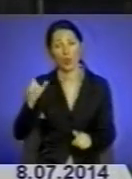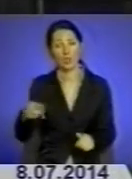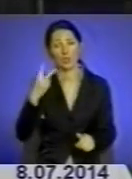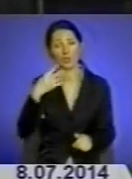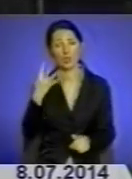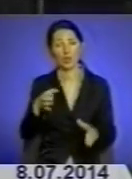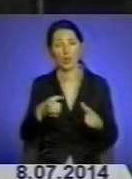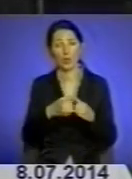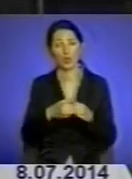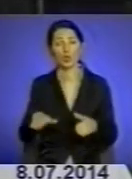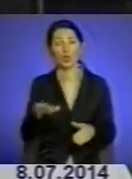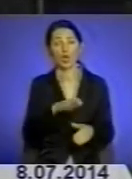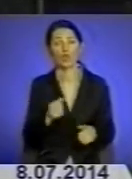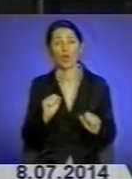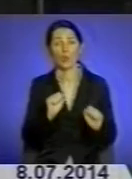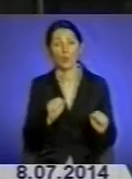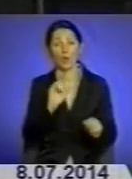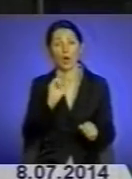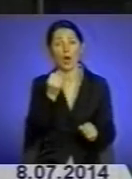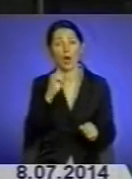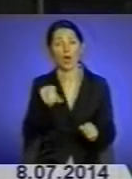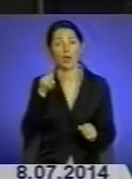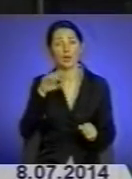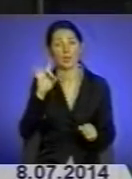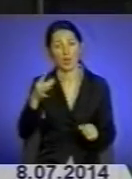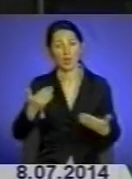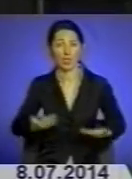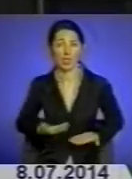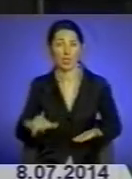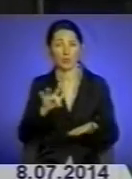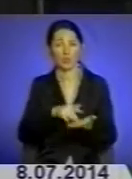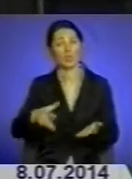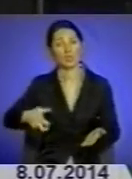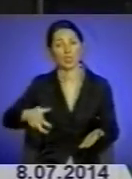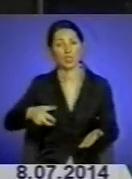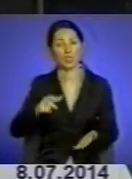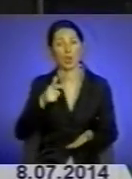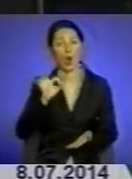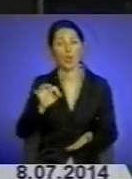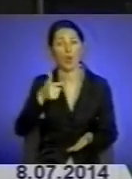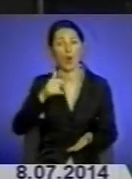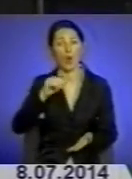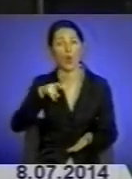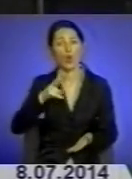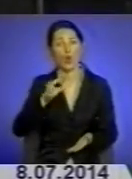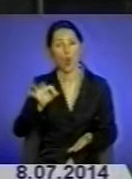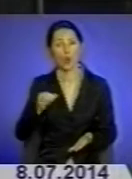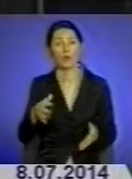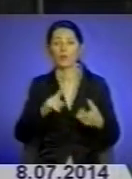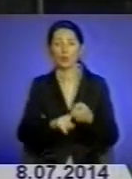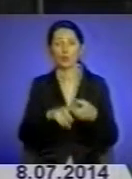територіальної оборони «Айдар», житель міста Заліщики Олег Гулько. У зв'язку із трагедією, згідно з розпорядженням